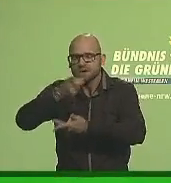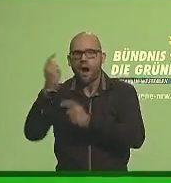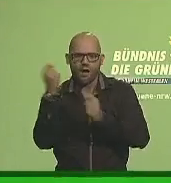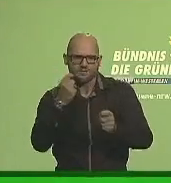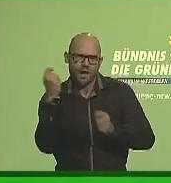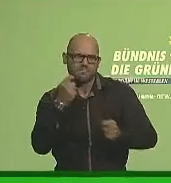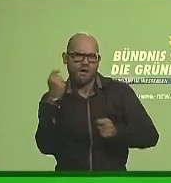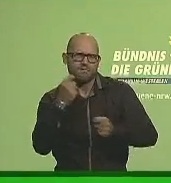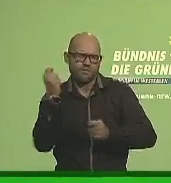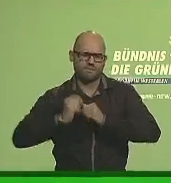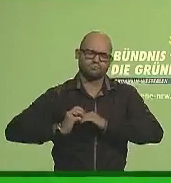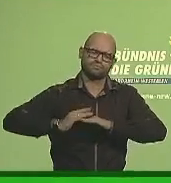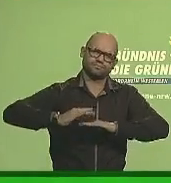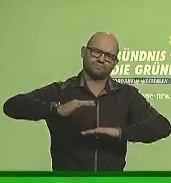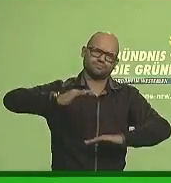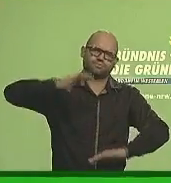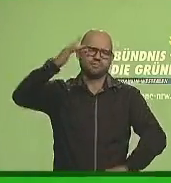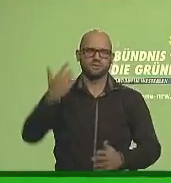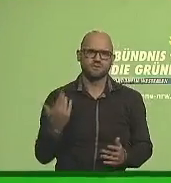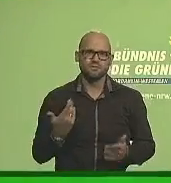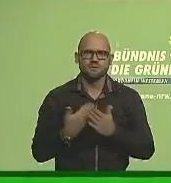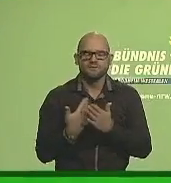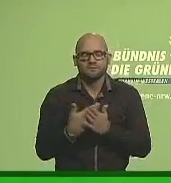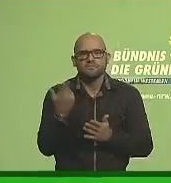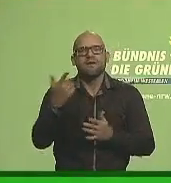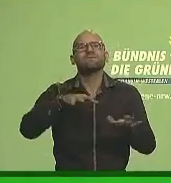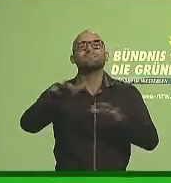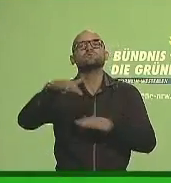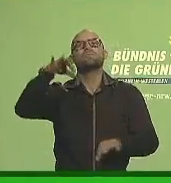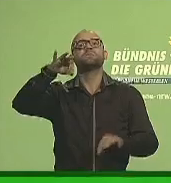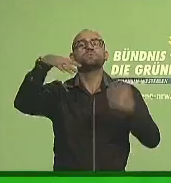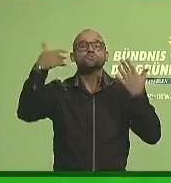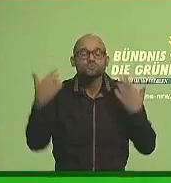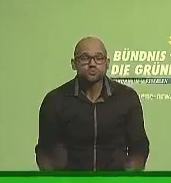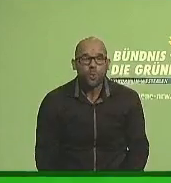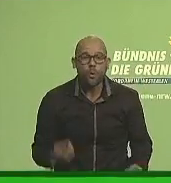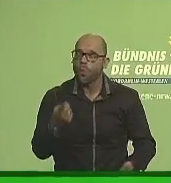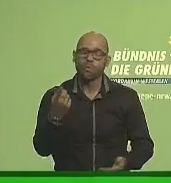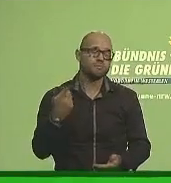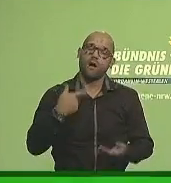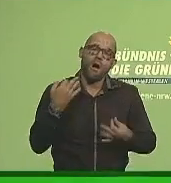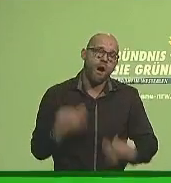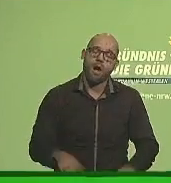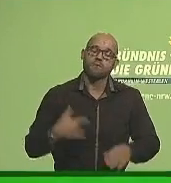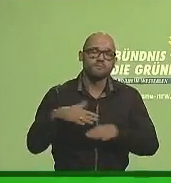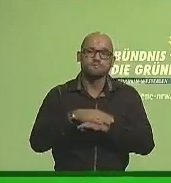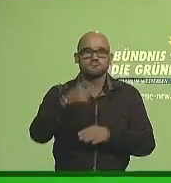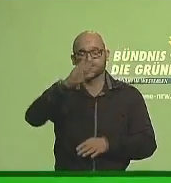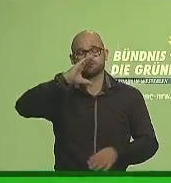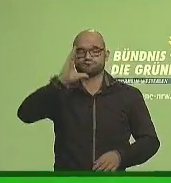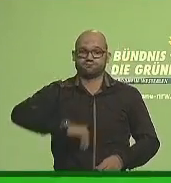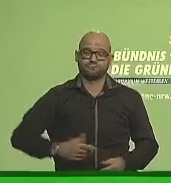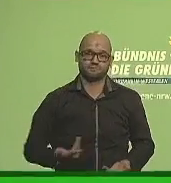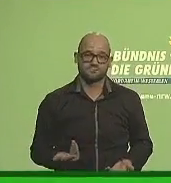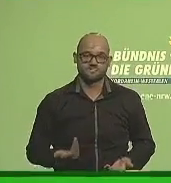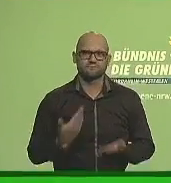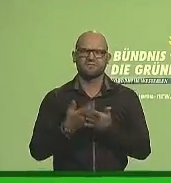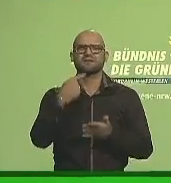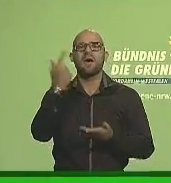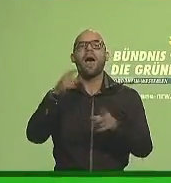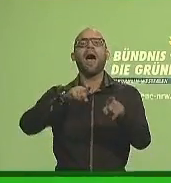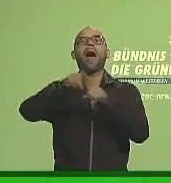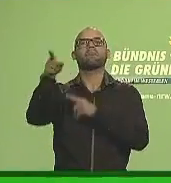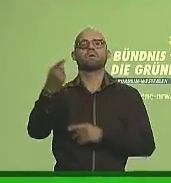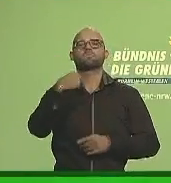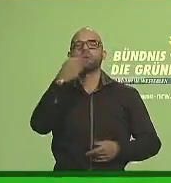hat er Arbeitsplätze geschaffen, nicht mehr und nicht weniger. Und das ist ein Armutszeugnis. Einer, der von der FDP kommt und angeblich immer